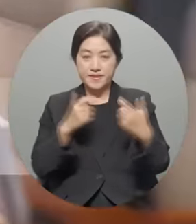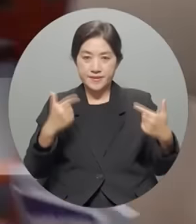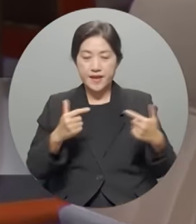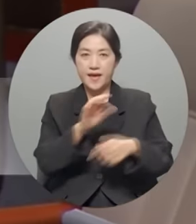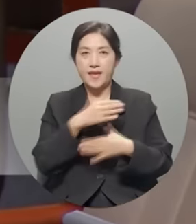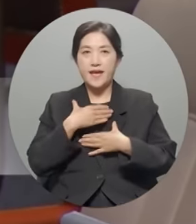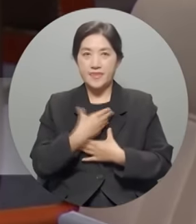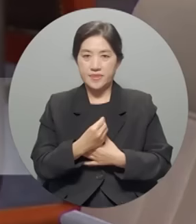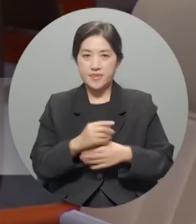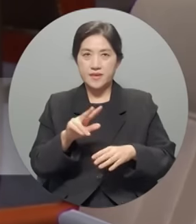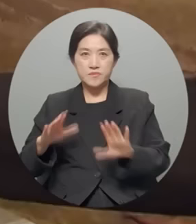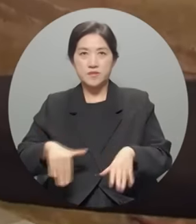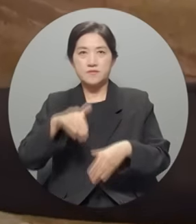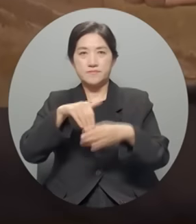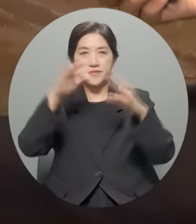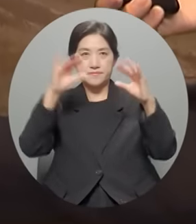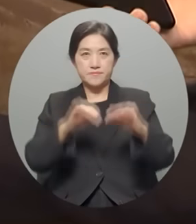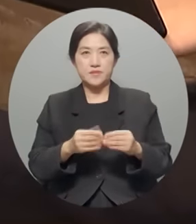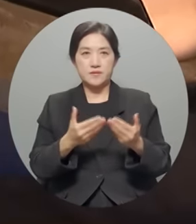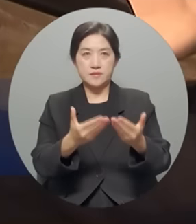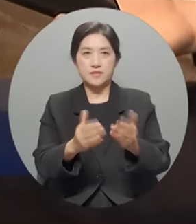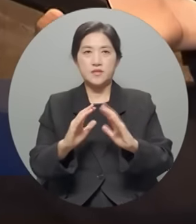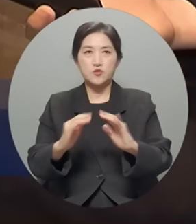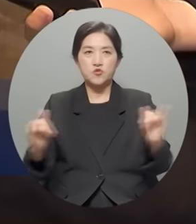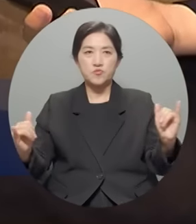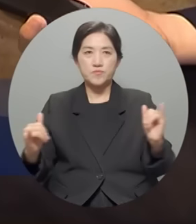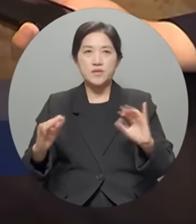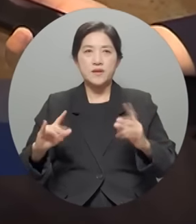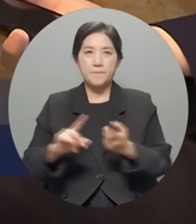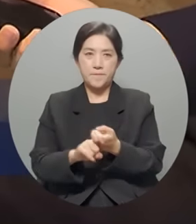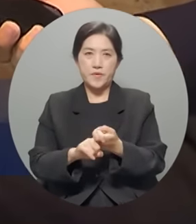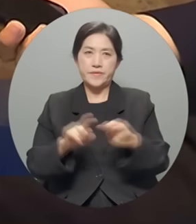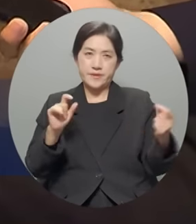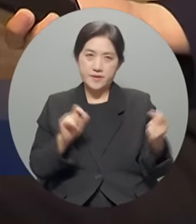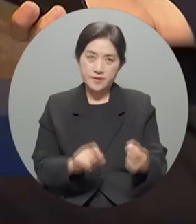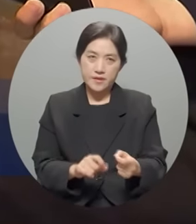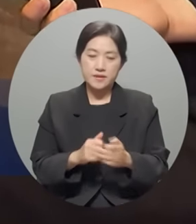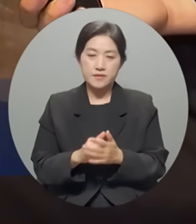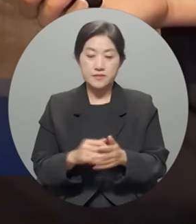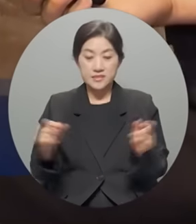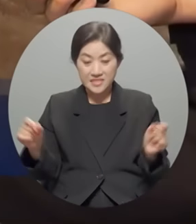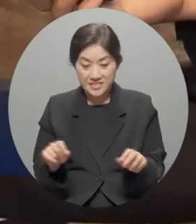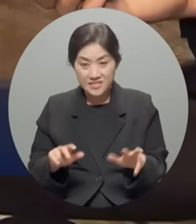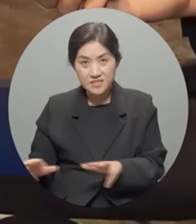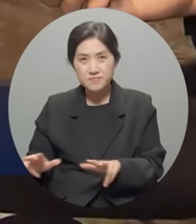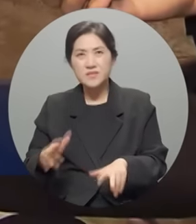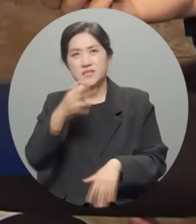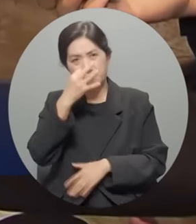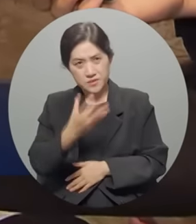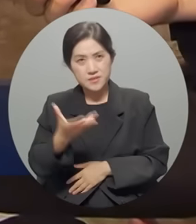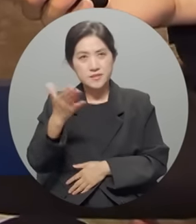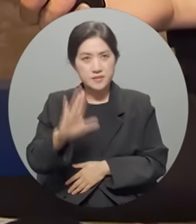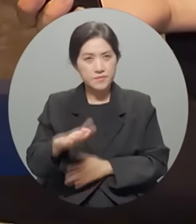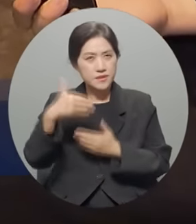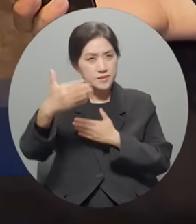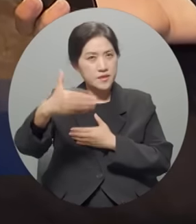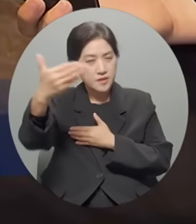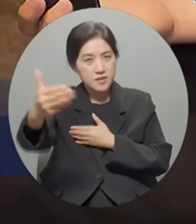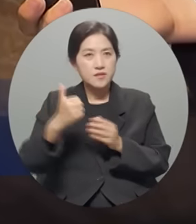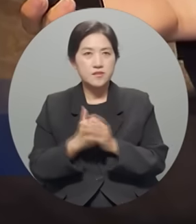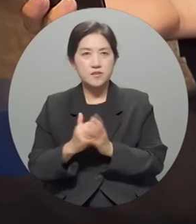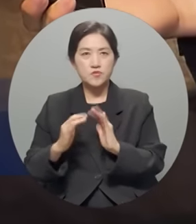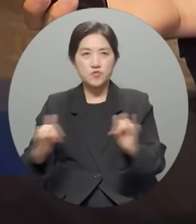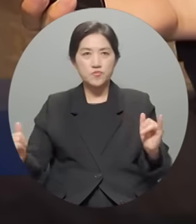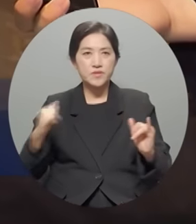찬성표를 던졌습니다. 국민 편에 다가서는 것이 단기적으로는 힘들더라도 장기적으로